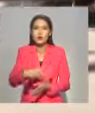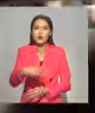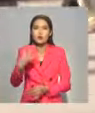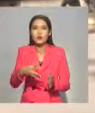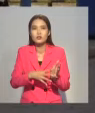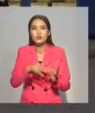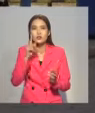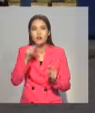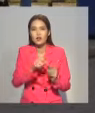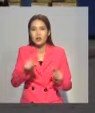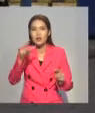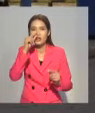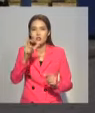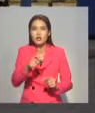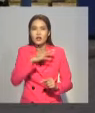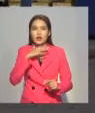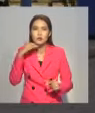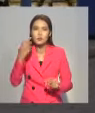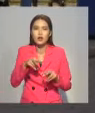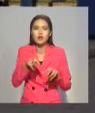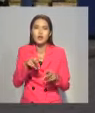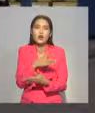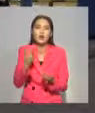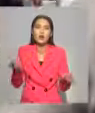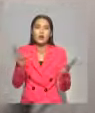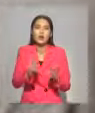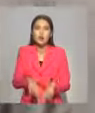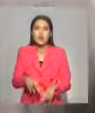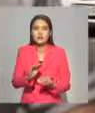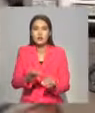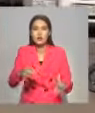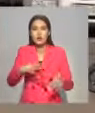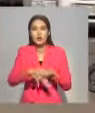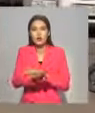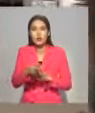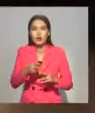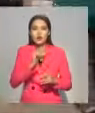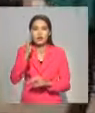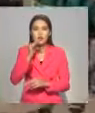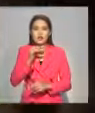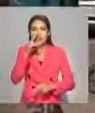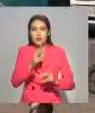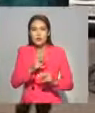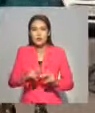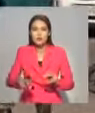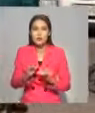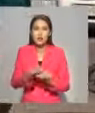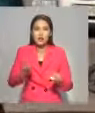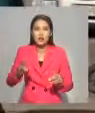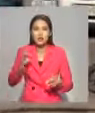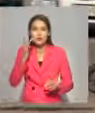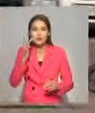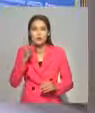жас аралығындағы ер адамдар. Және қараусыз қалған балалар кетіп қалады. Ойнап жүр деген атана баласының жоғалғанын кеш байқап жатады,